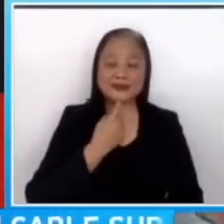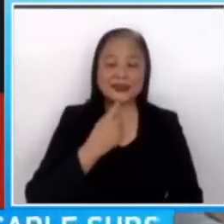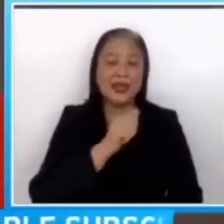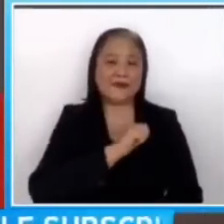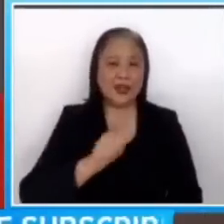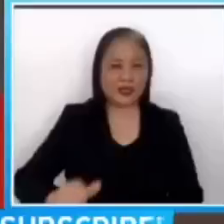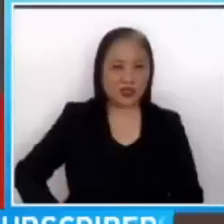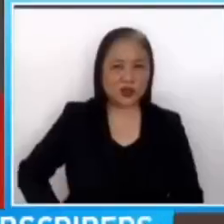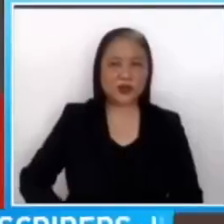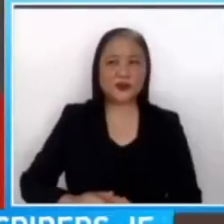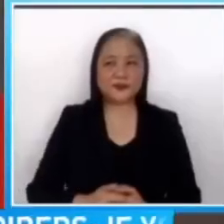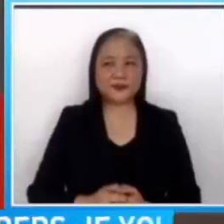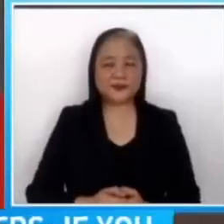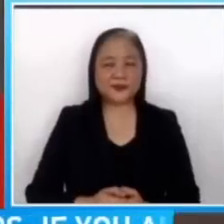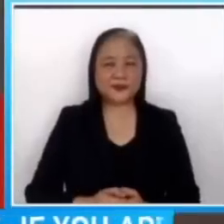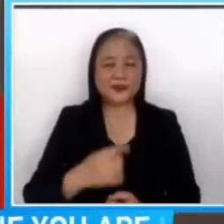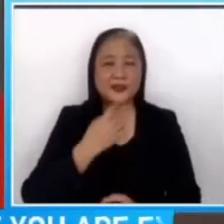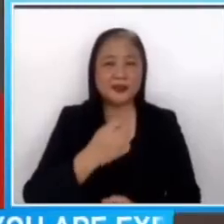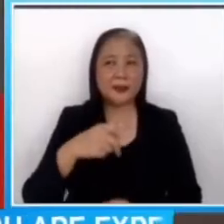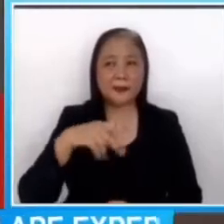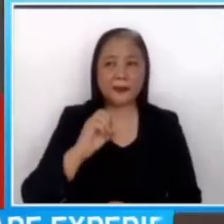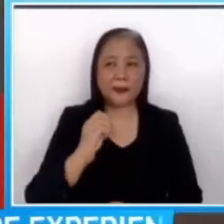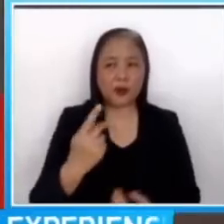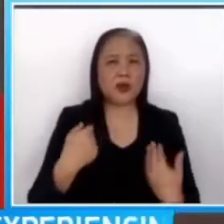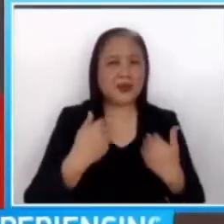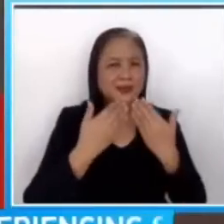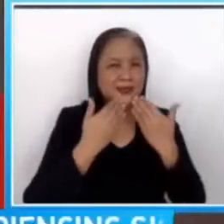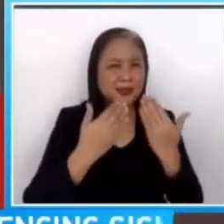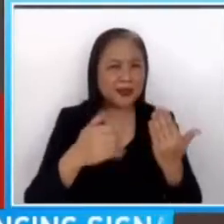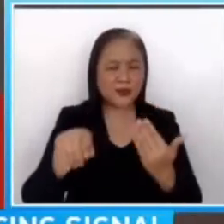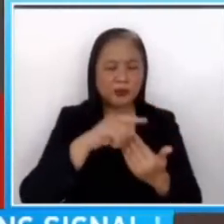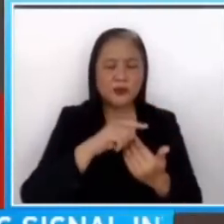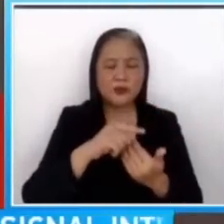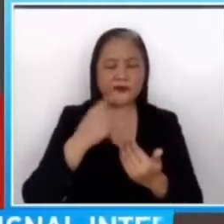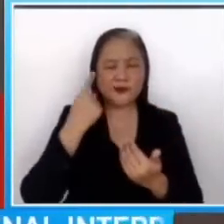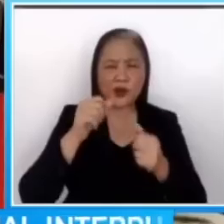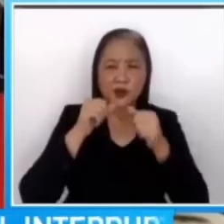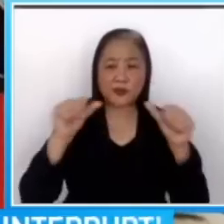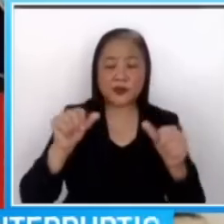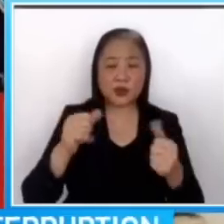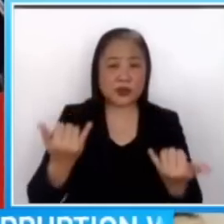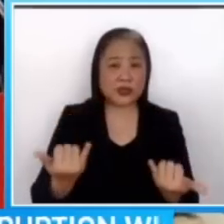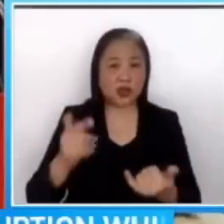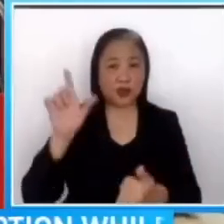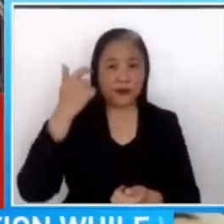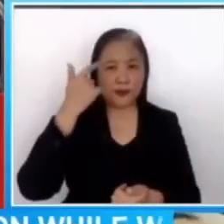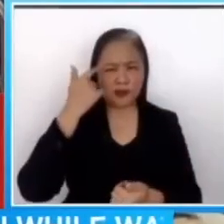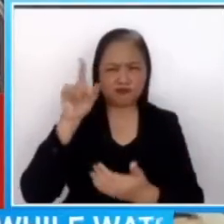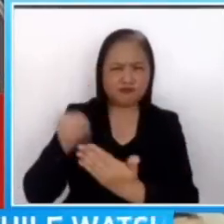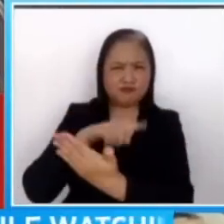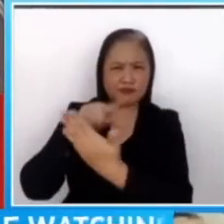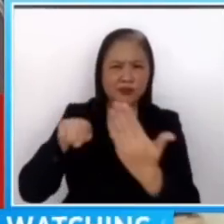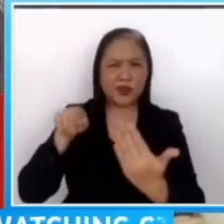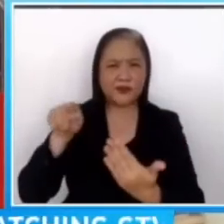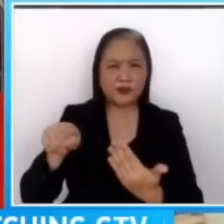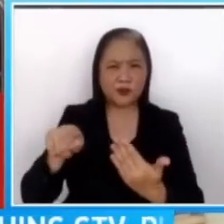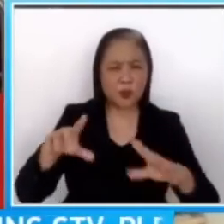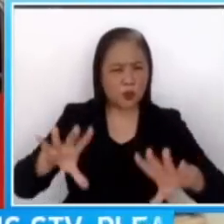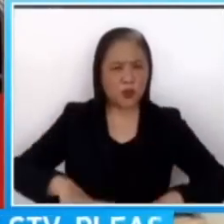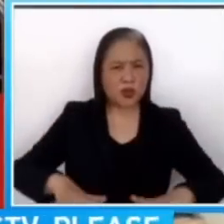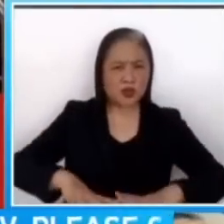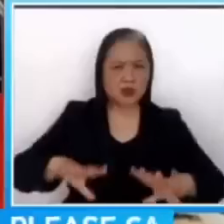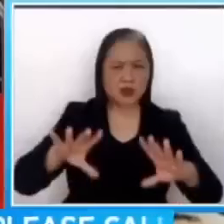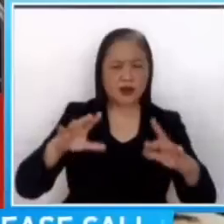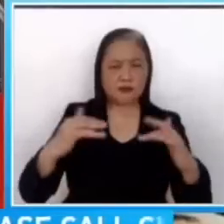Marcos. Sinabi ni Puk na nagpapasalamat sila na nagpahayag ang kasalukuyang administrasyon ng pagkondena sa panggagera ng Russia sa Ukraine